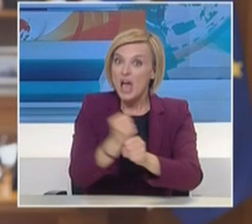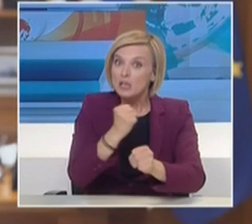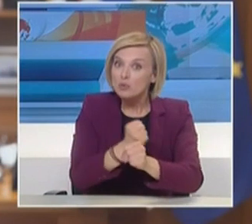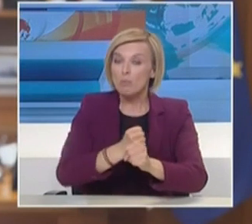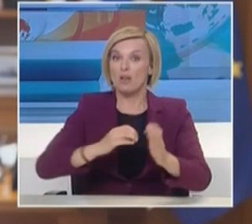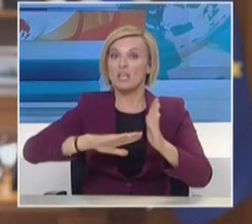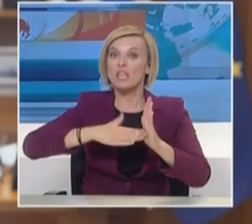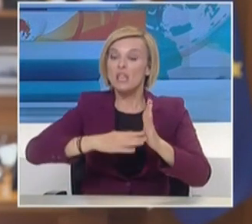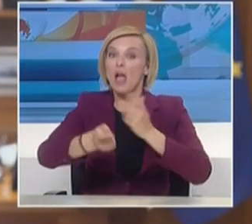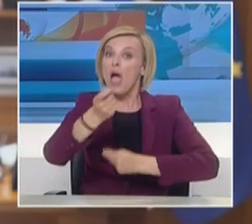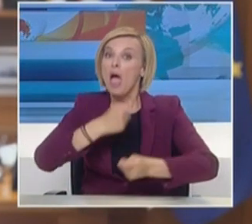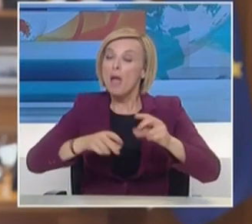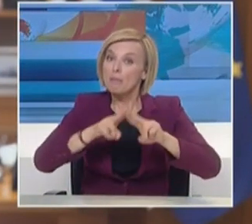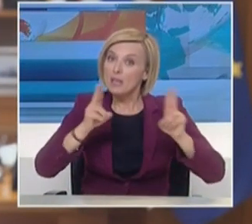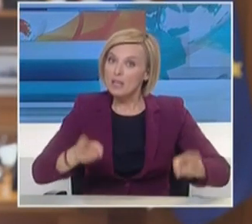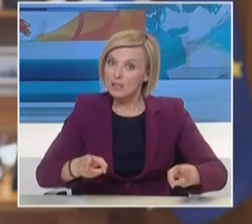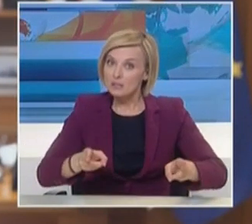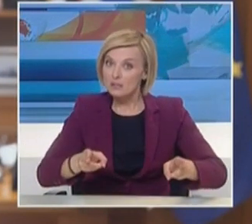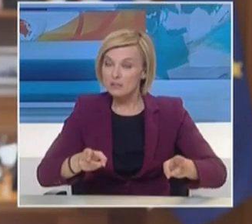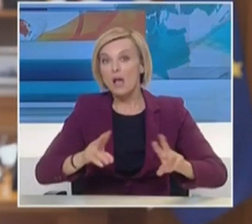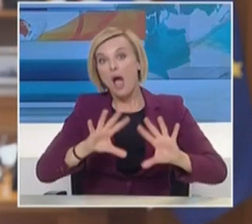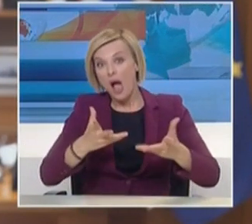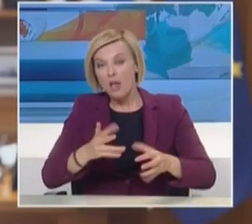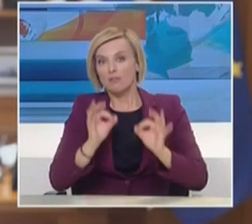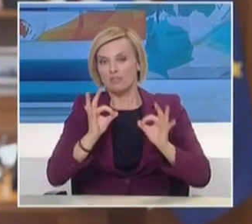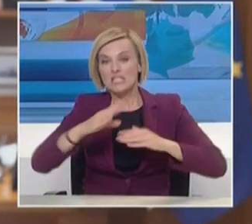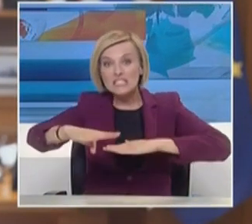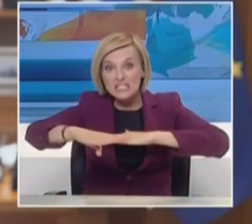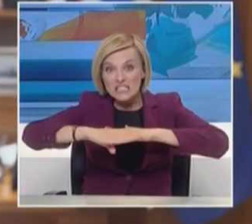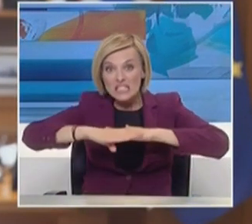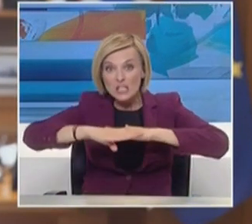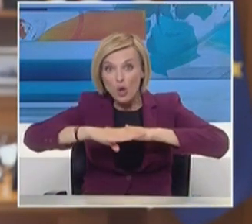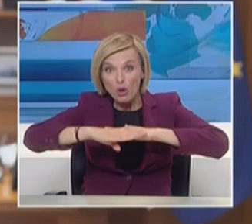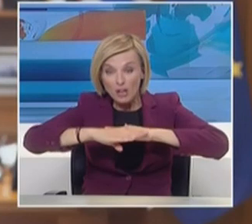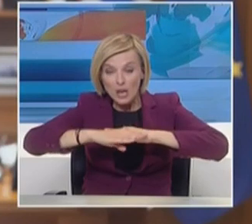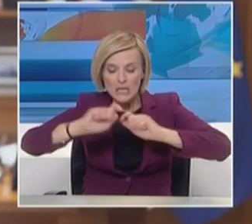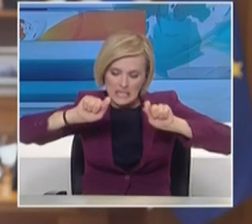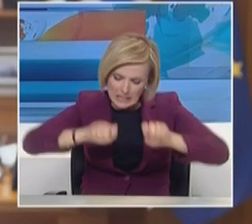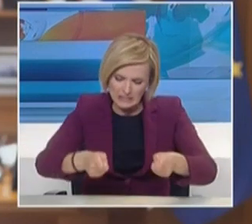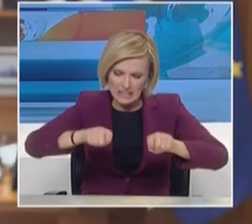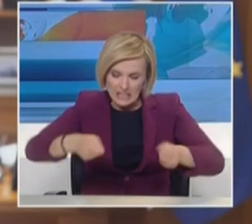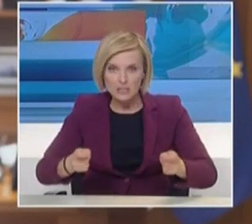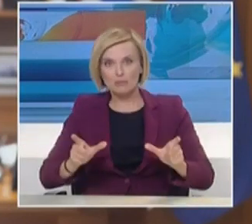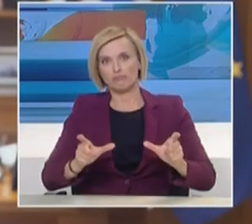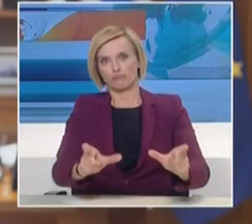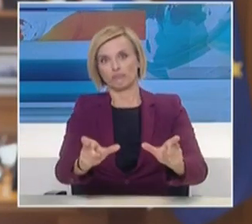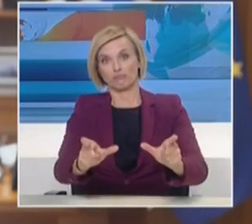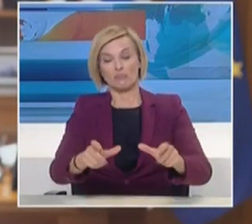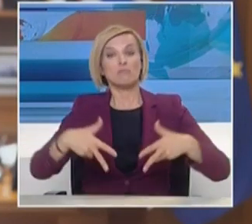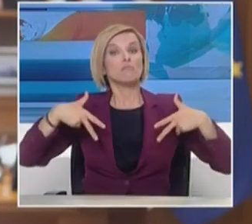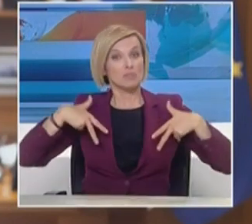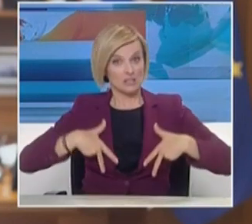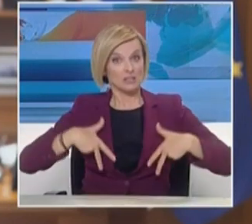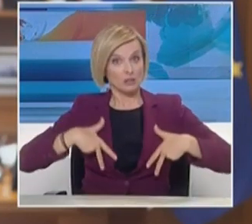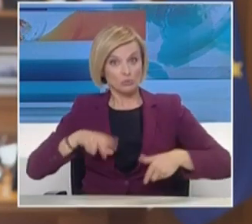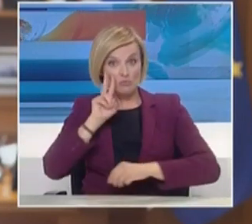αυτά κρατώντας παράλληλα απόρθητα τα σύνορά μας και τα σύνορά της Ευρώπης. Το κράτος συνεπώς απέδειξε ότι